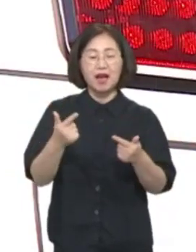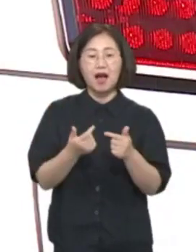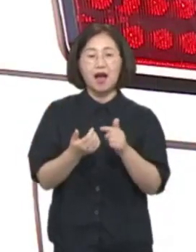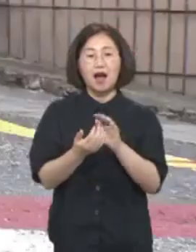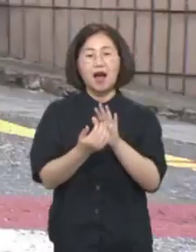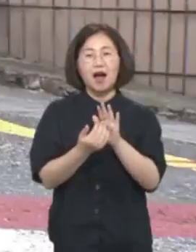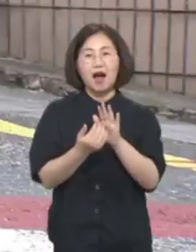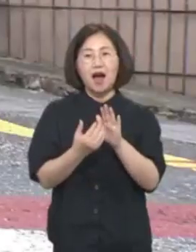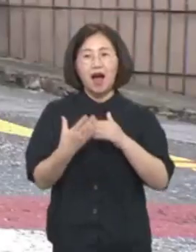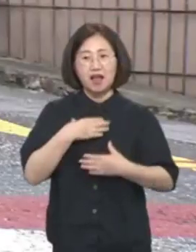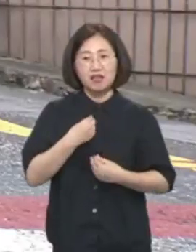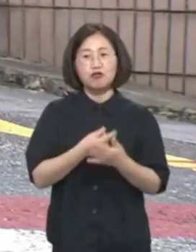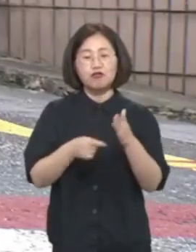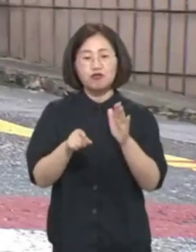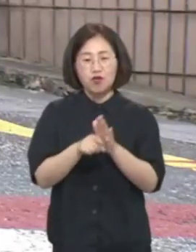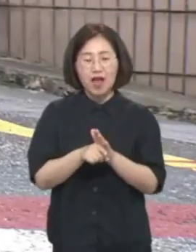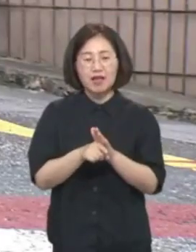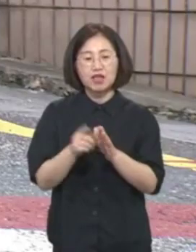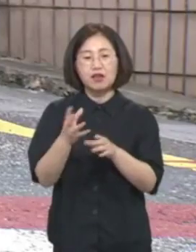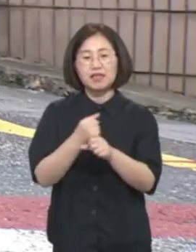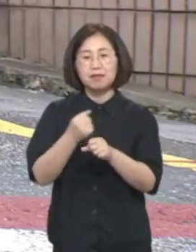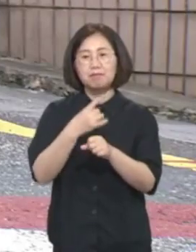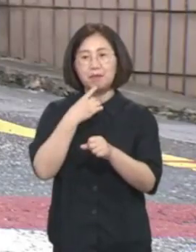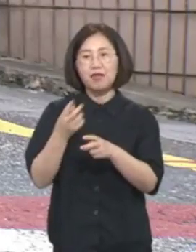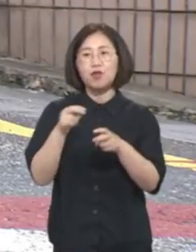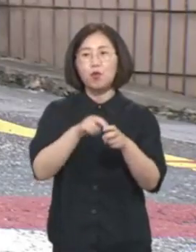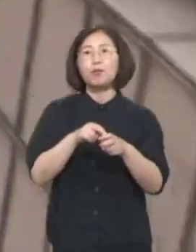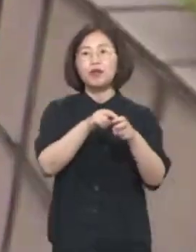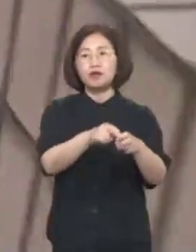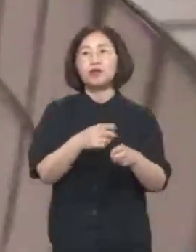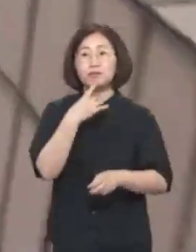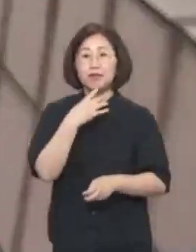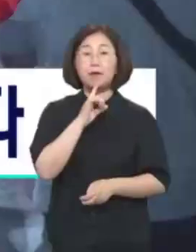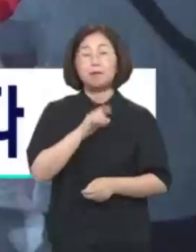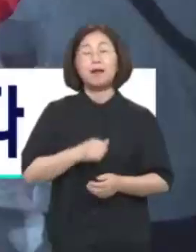차원에서 선의로 짐만 옮겨준 것이라고 밝혔습니다.